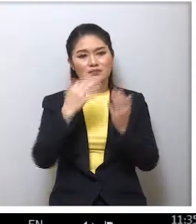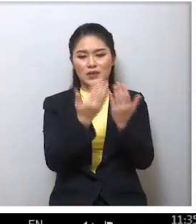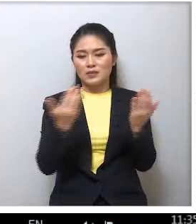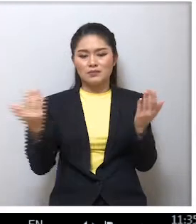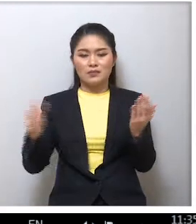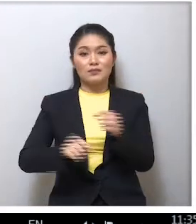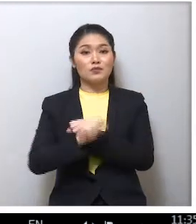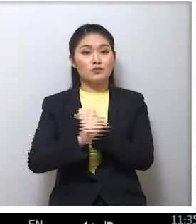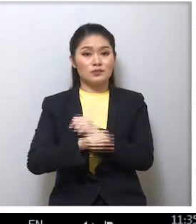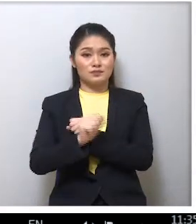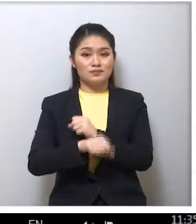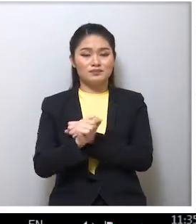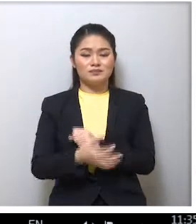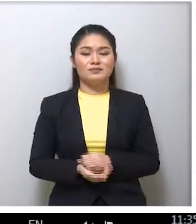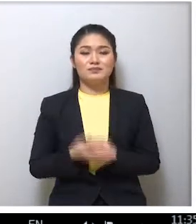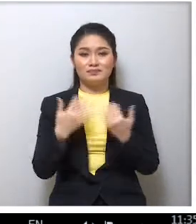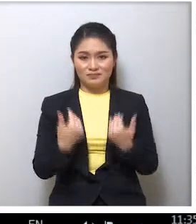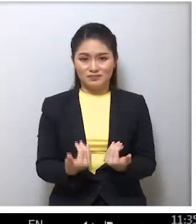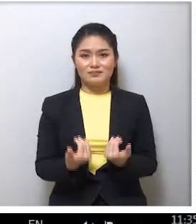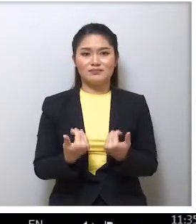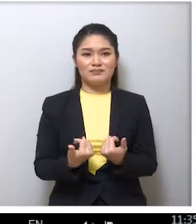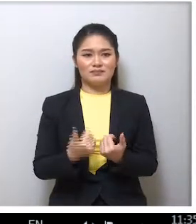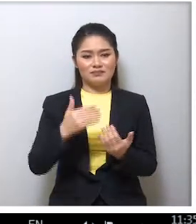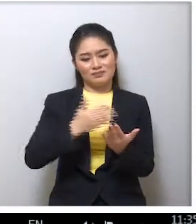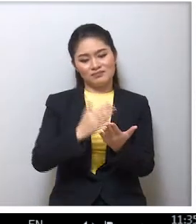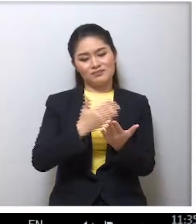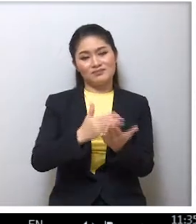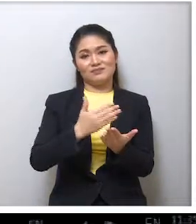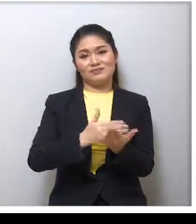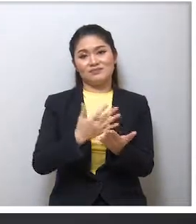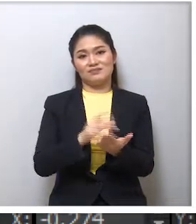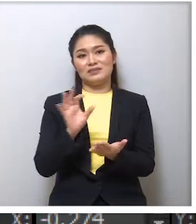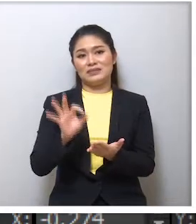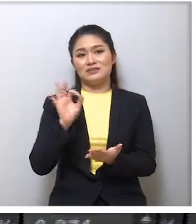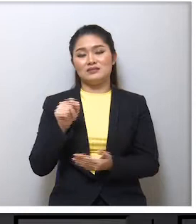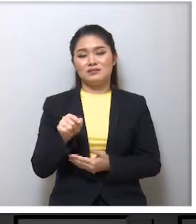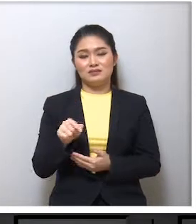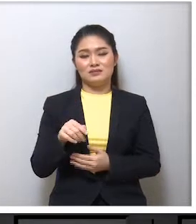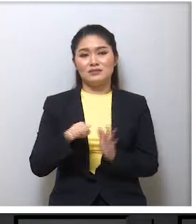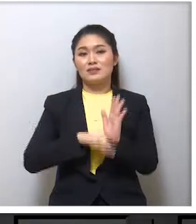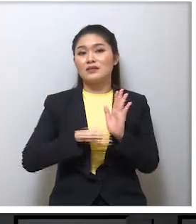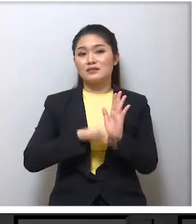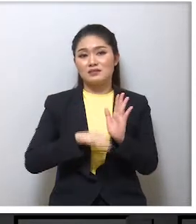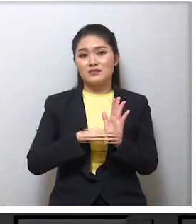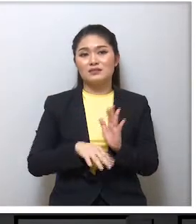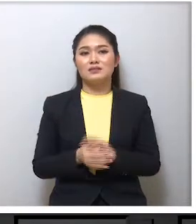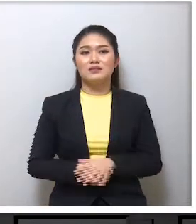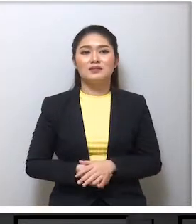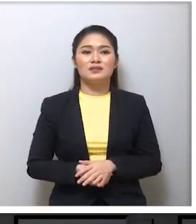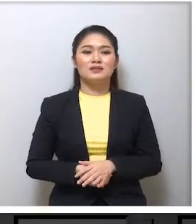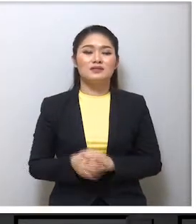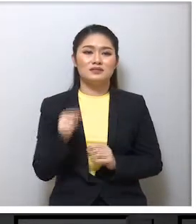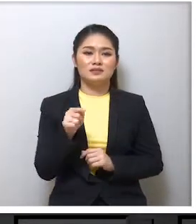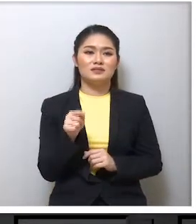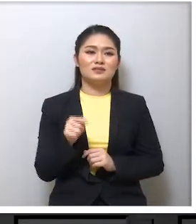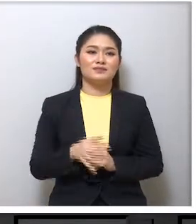ากนั้นให้เราเลื่อนลงมาที่คำสั่ง Diffuse นะครับตรงนี้นะ